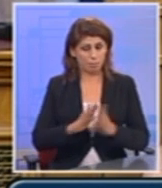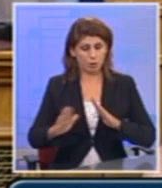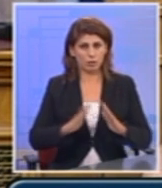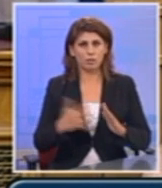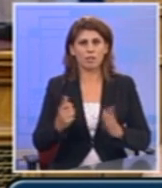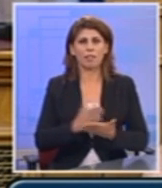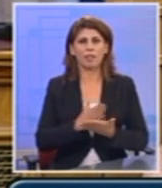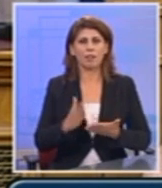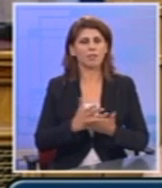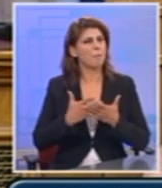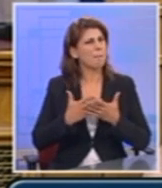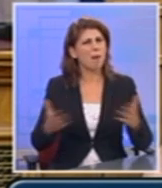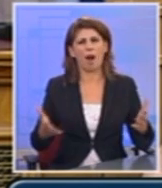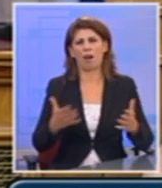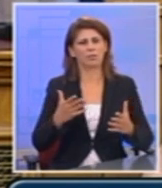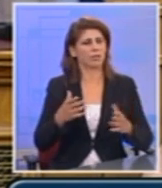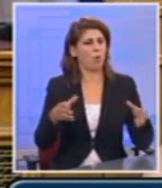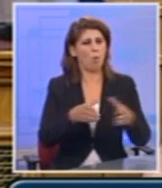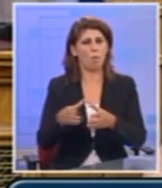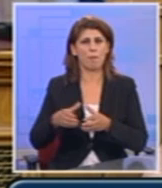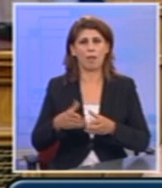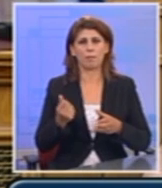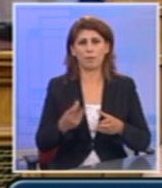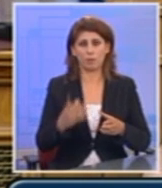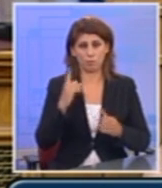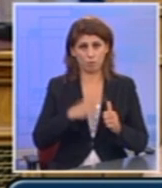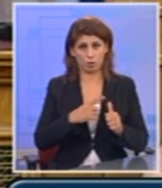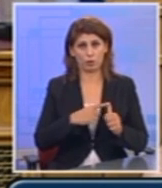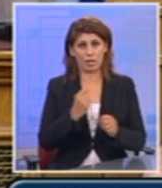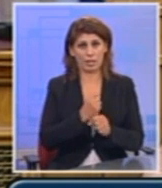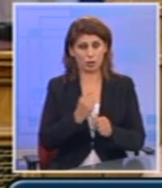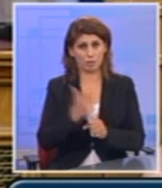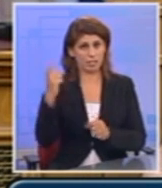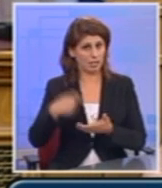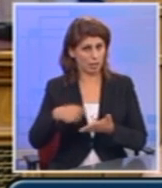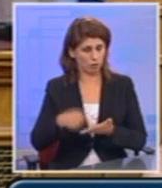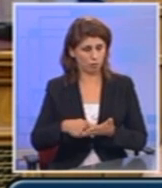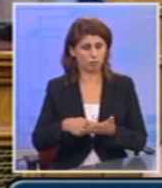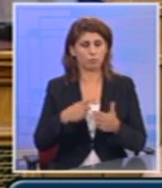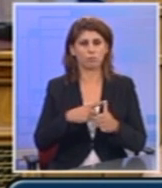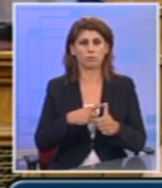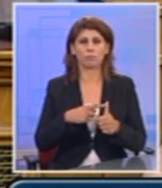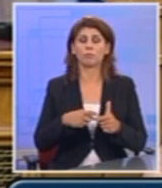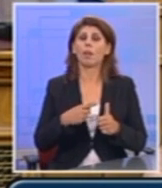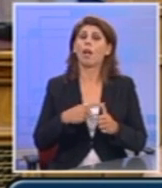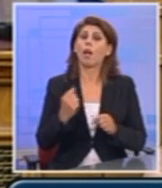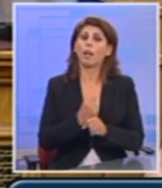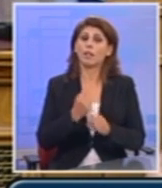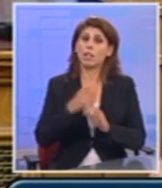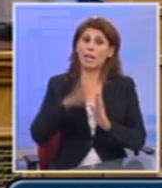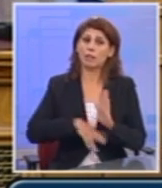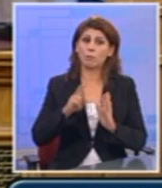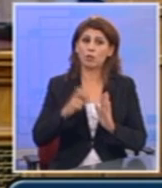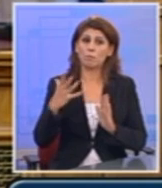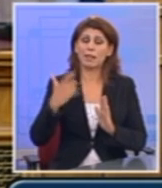διακρίσεις βάρος μεγάλων τμημάτων του πληθυσμού πρώτα-πρώτα των εργαζόμενων φυσικά και των συνταξιούχων οι εργαζόμενοι κάτω των 25